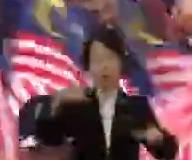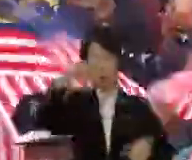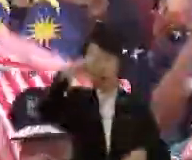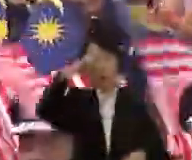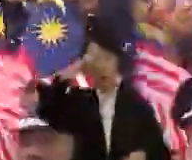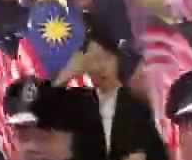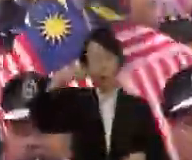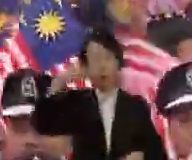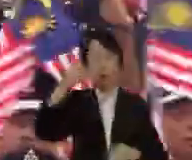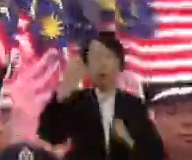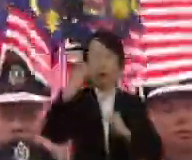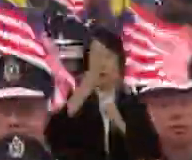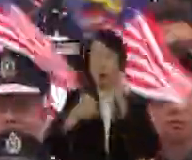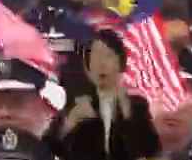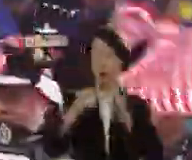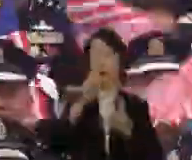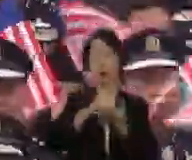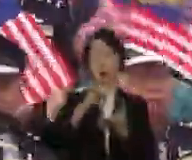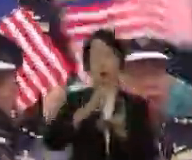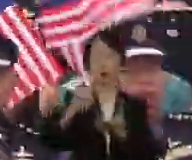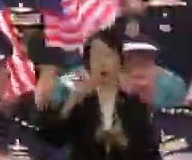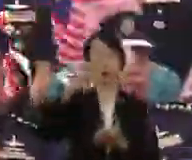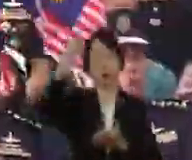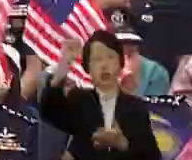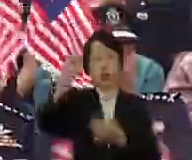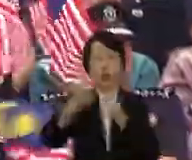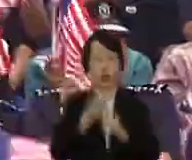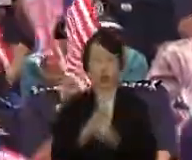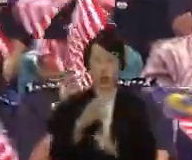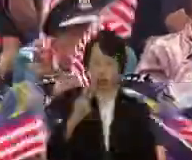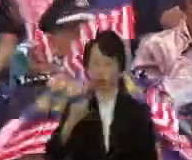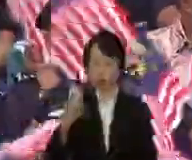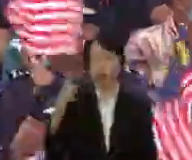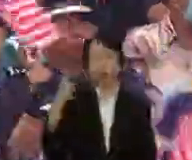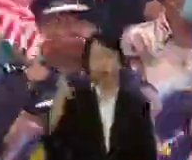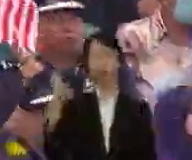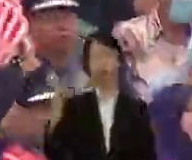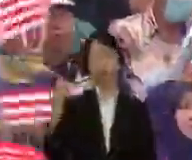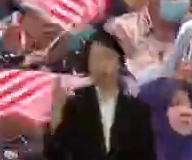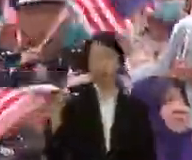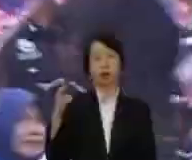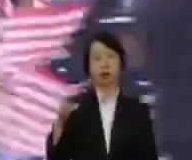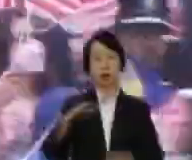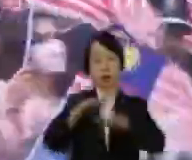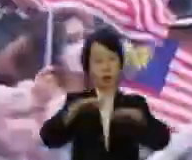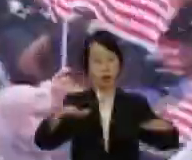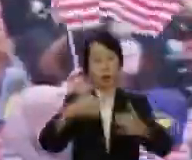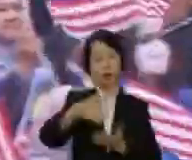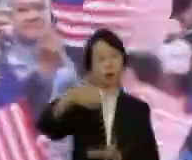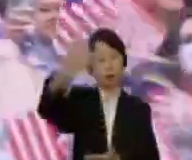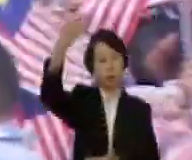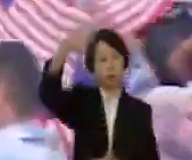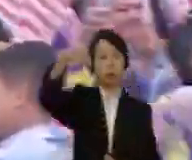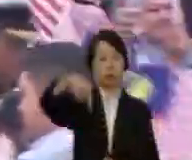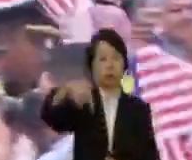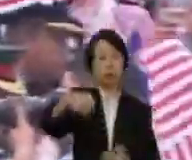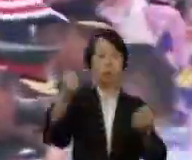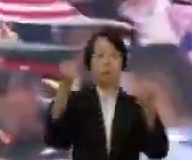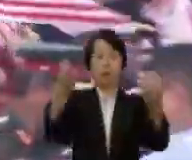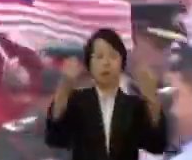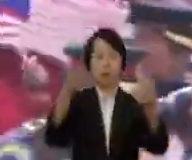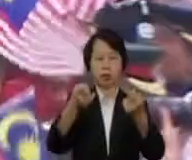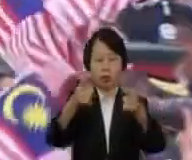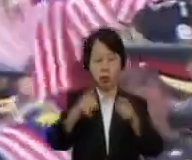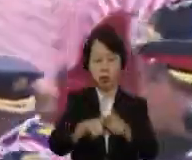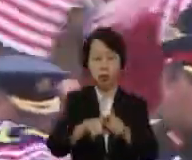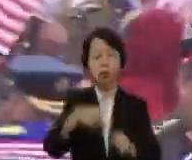Putrajaya. Kali terakhir di Dataran Merdeka adalah pada tahun 2017. Dan Dataran Merdeka ini telah menyaksikan banyak